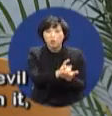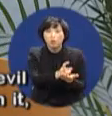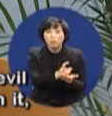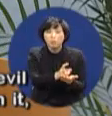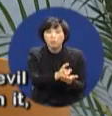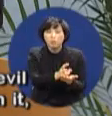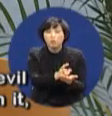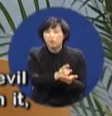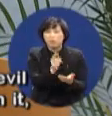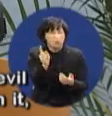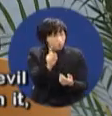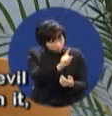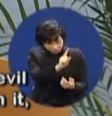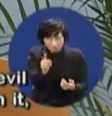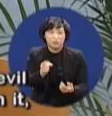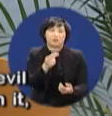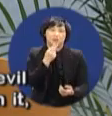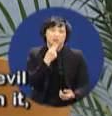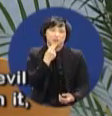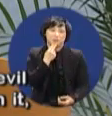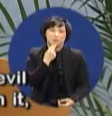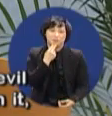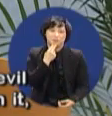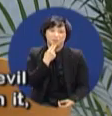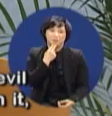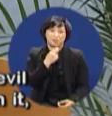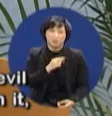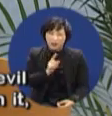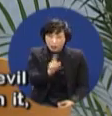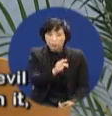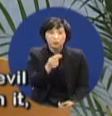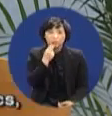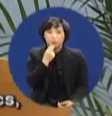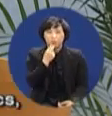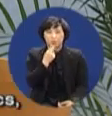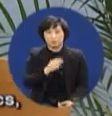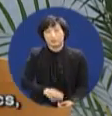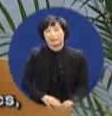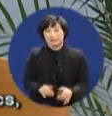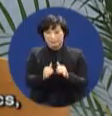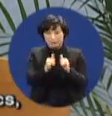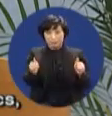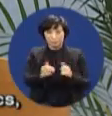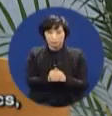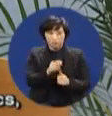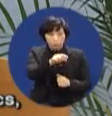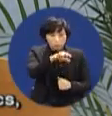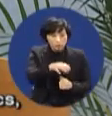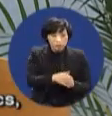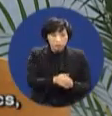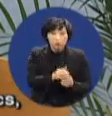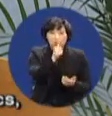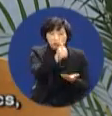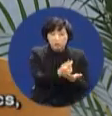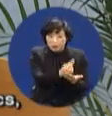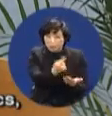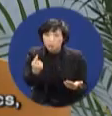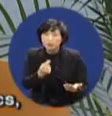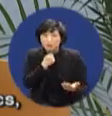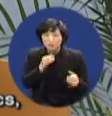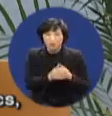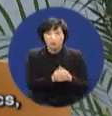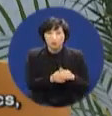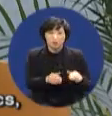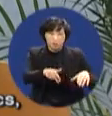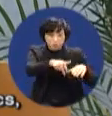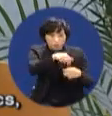법적인 합법적인 어느 것도 전혀 없어요. 아무도 없습니다. 그래서 사람들이 여기서 벗어나 보려고 종교를